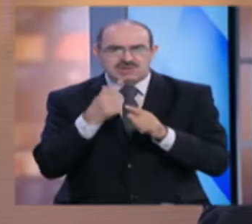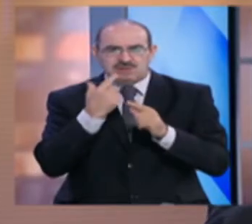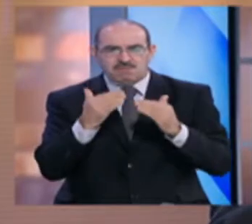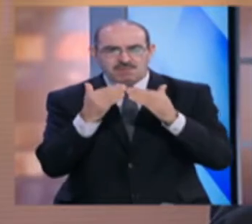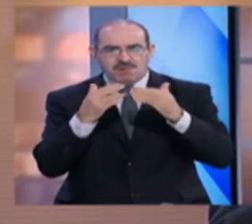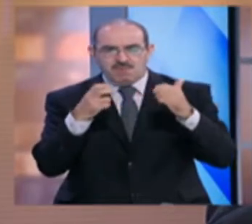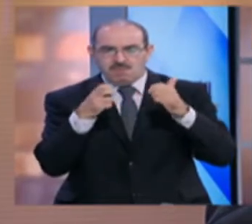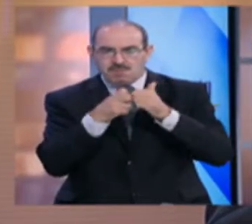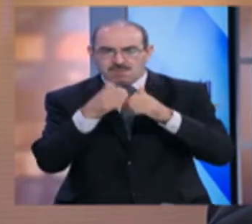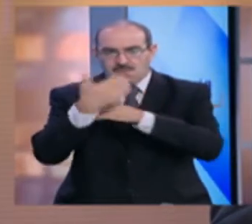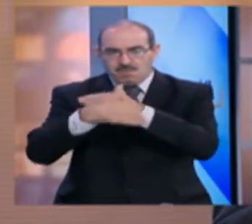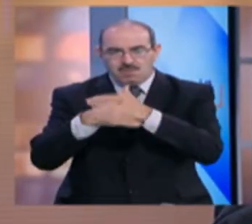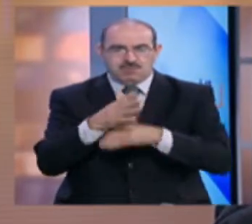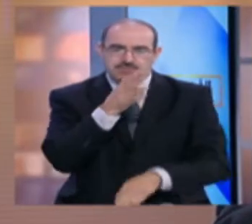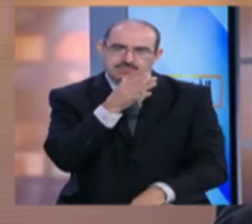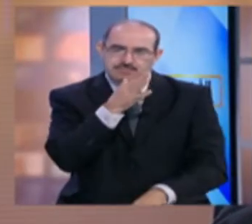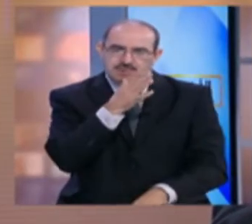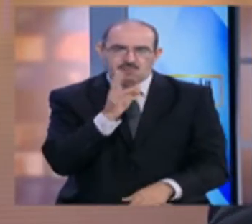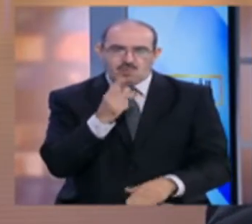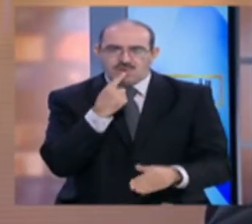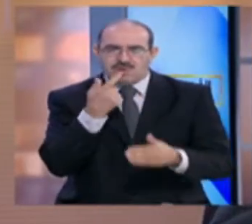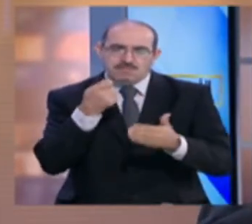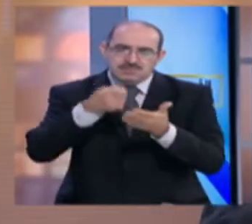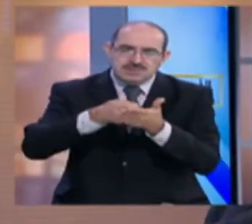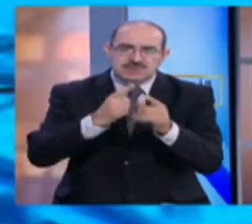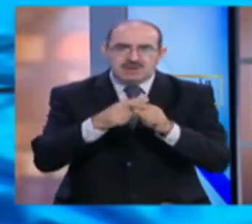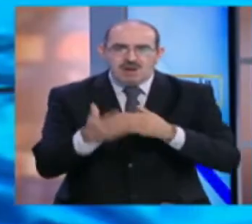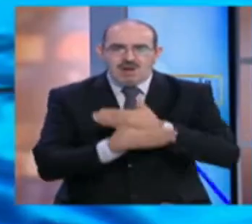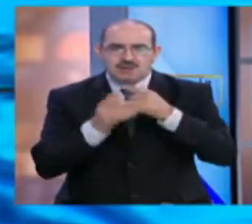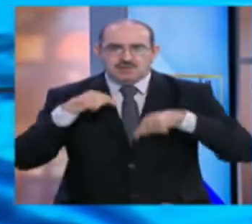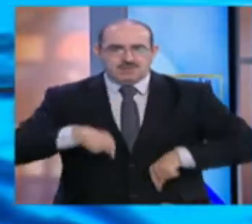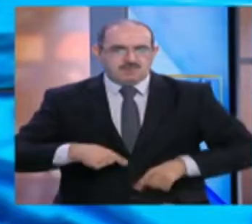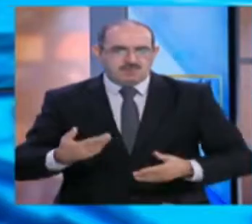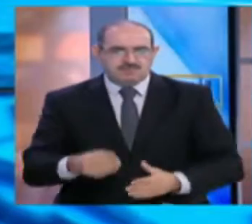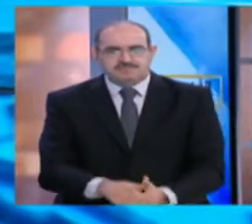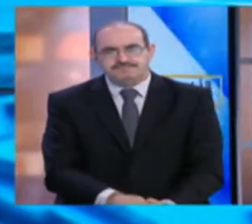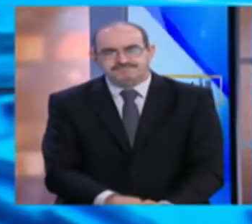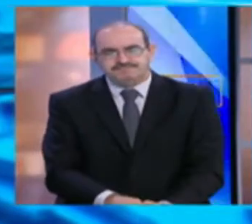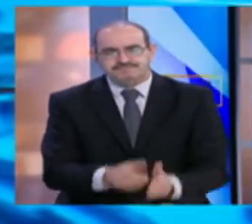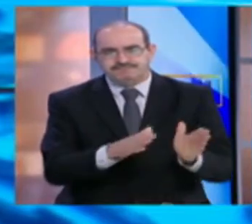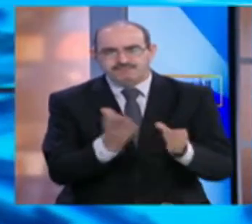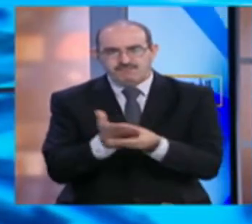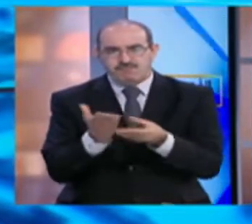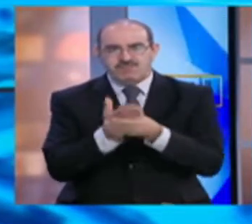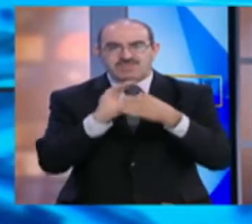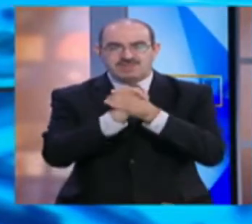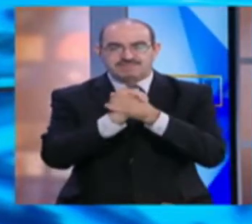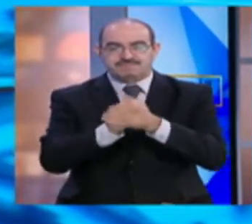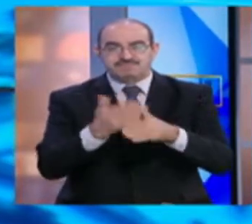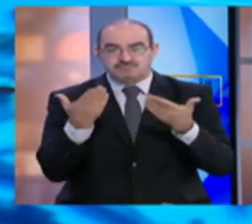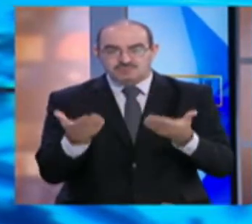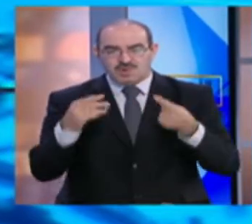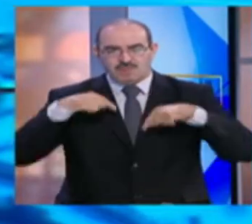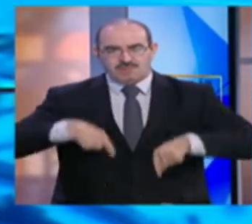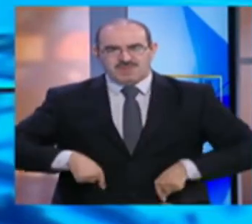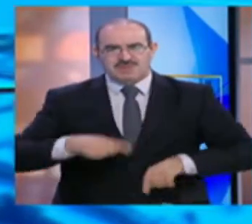الخبز ولا، لأنها مادة مدعمة وسعرها مقنن. في التعاون تشارك اليوم وزيرة